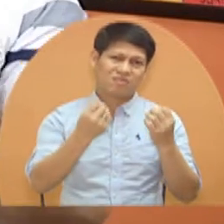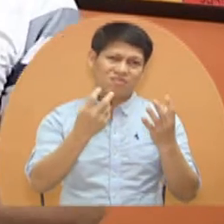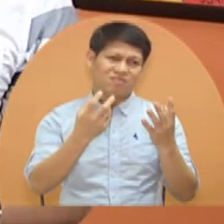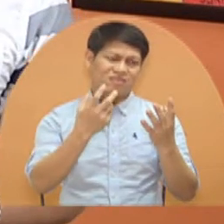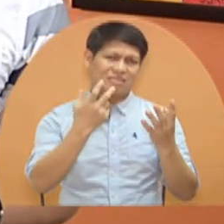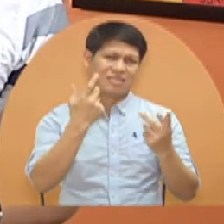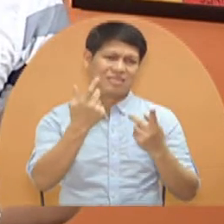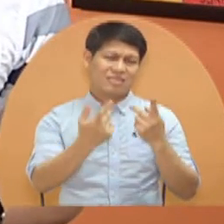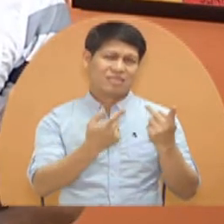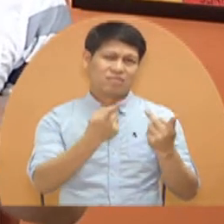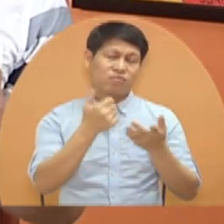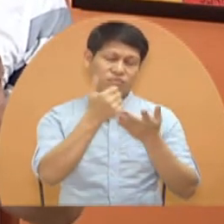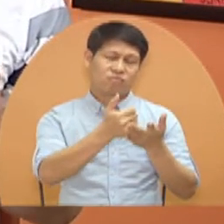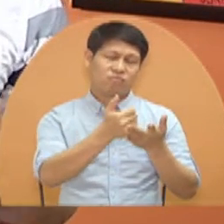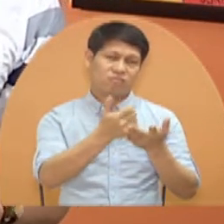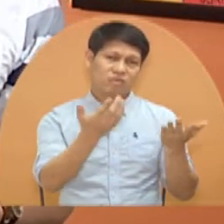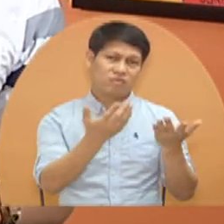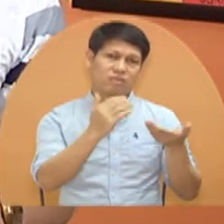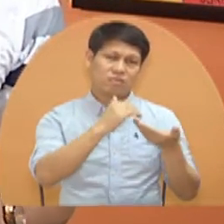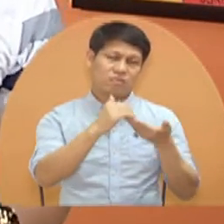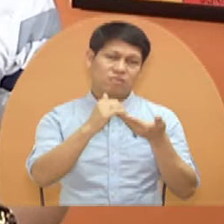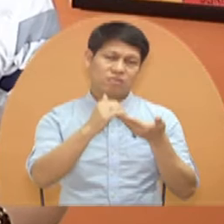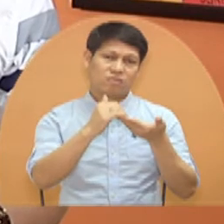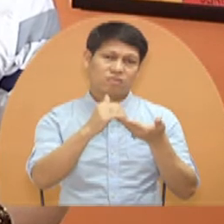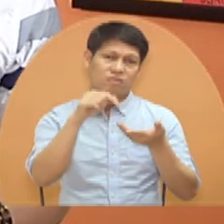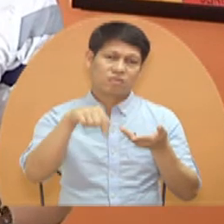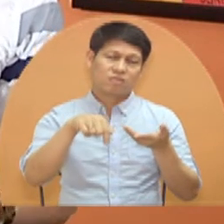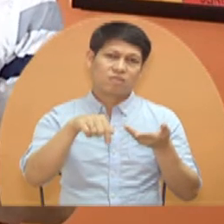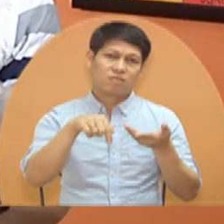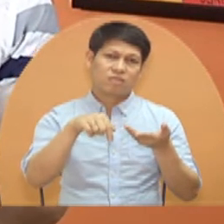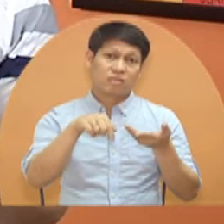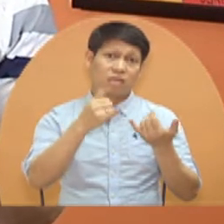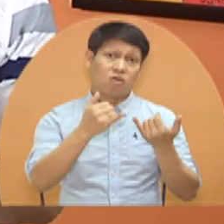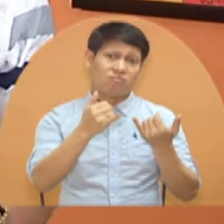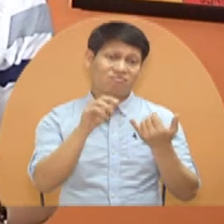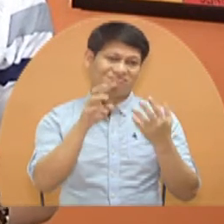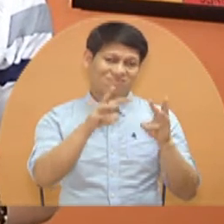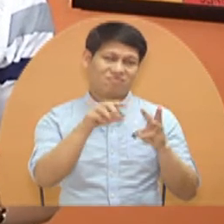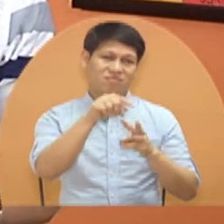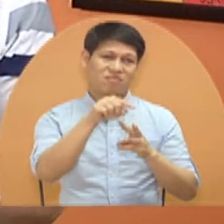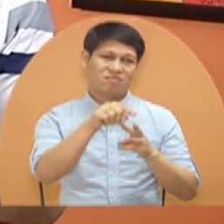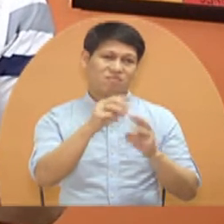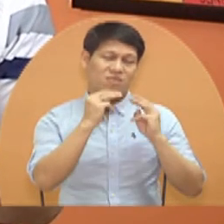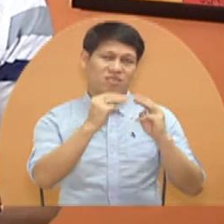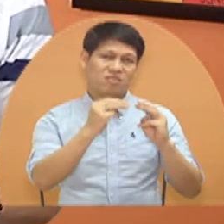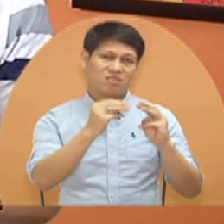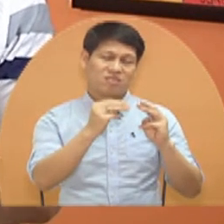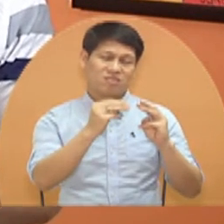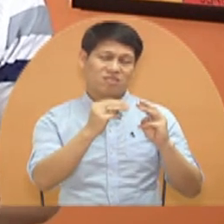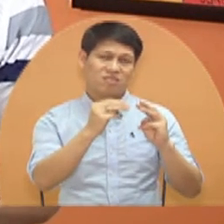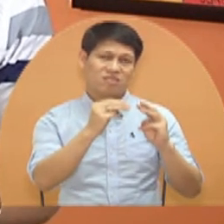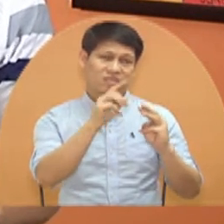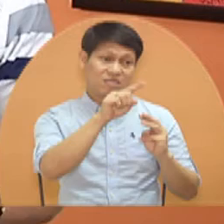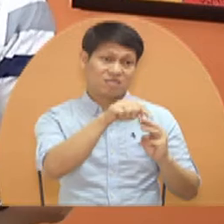napakarami ninyong natulungan sa ating mga kapuso na nangangailangan. Ngayon ay pakinggan natin ang mensahe